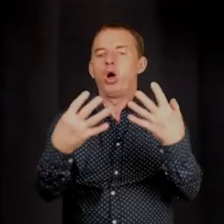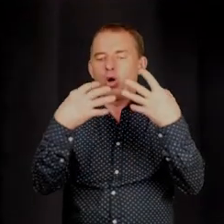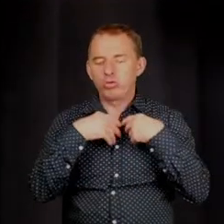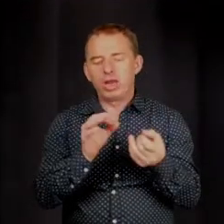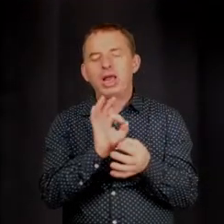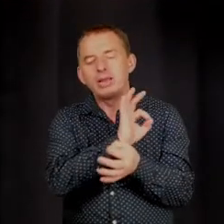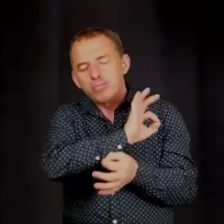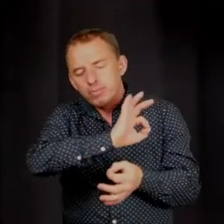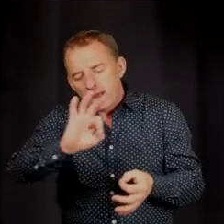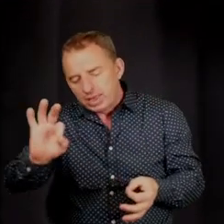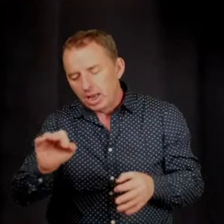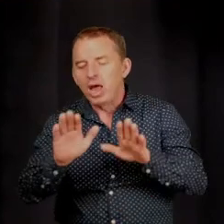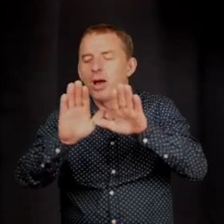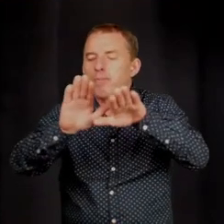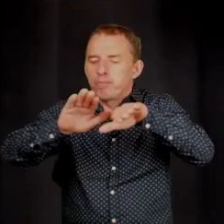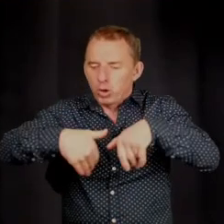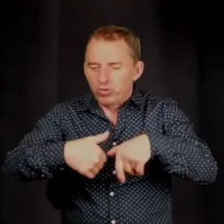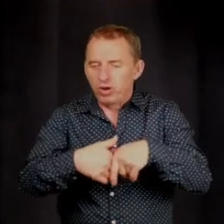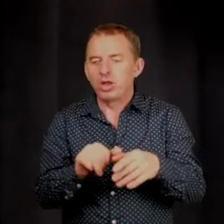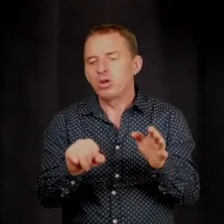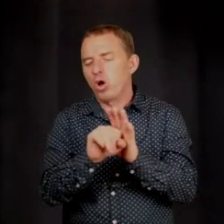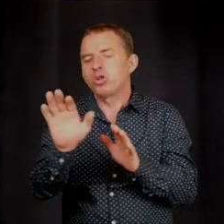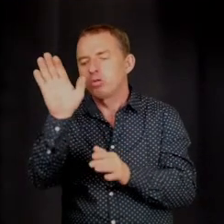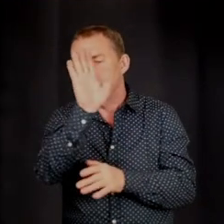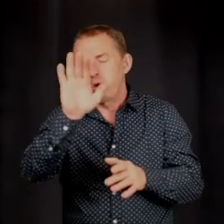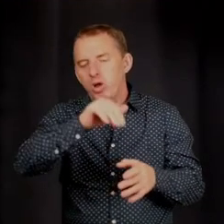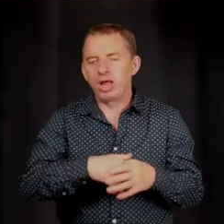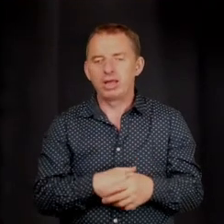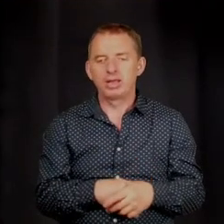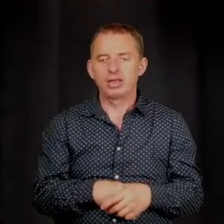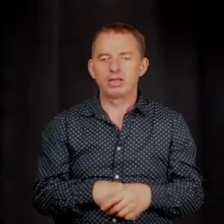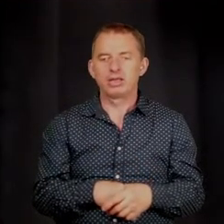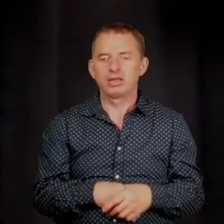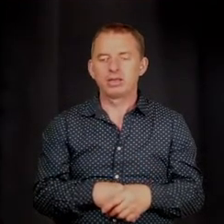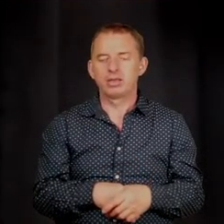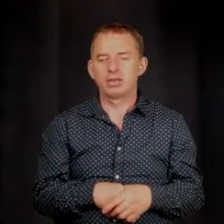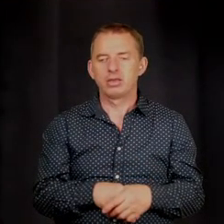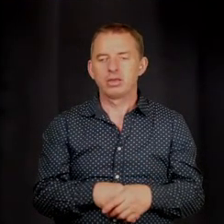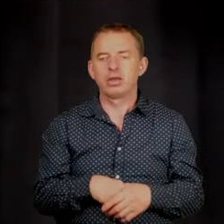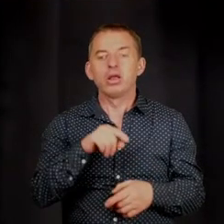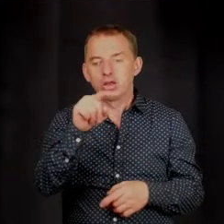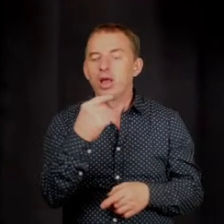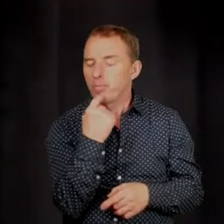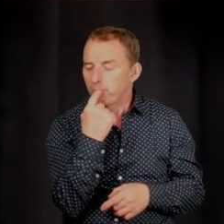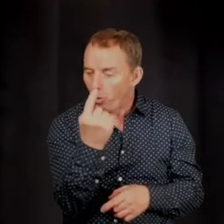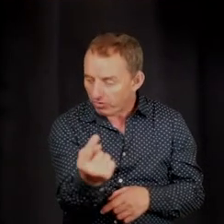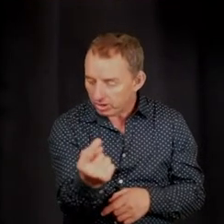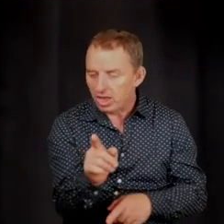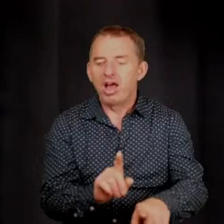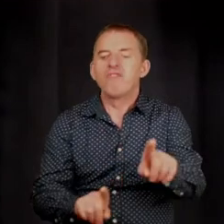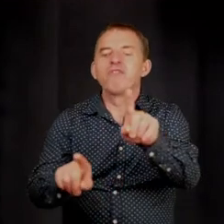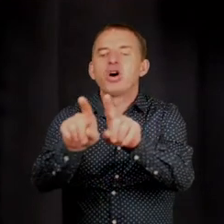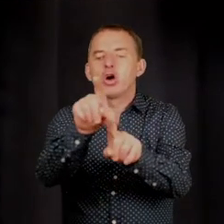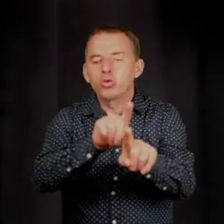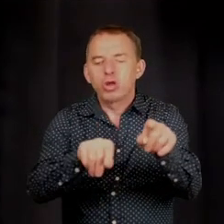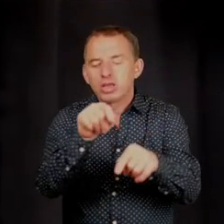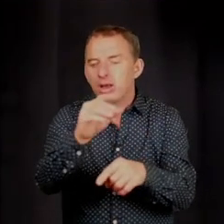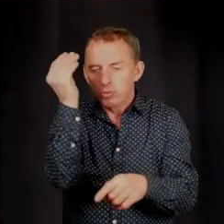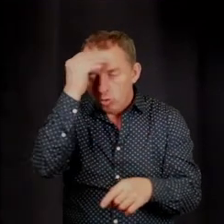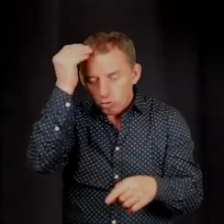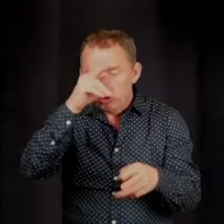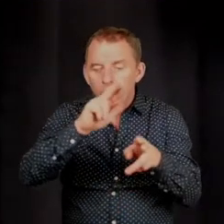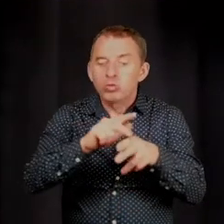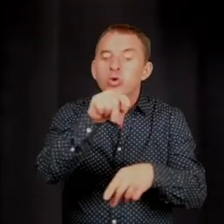specjalne pozwolenie od Boga. Come down to explain something to the disciples. Idźcie, powiedzcie, wytłumaczcie coś tym uczniom, którzy tam są. That